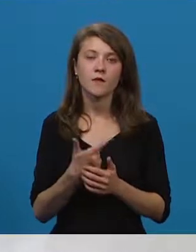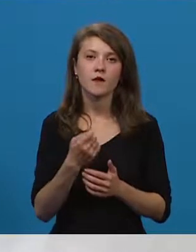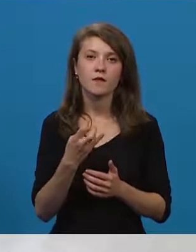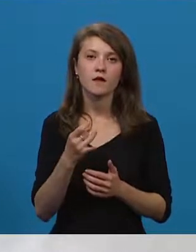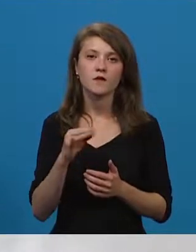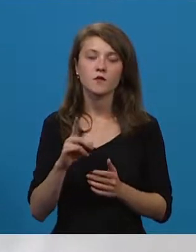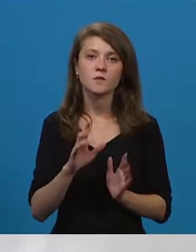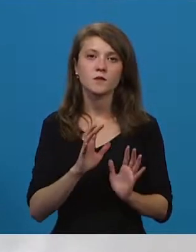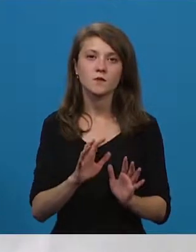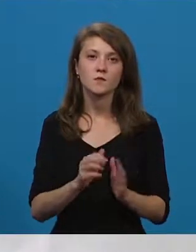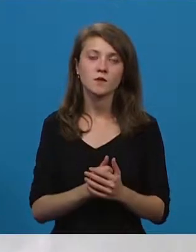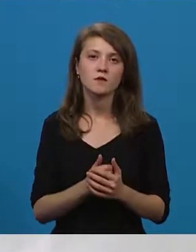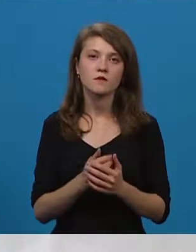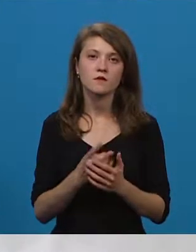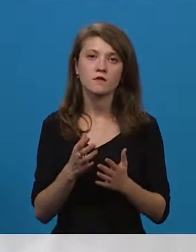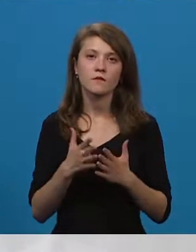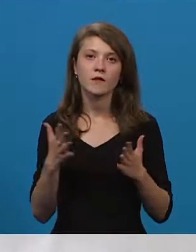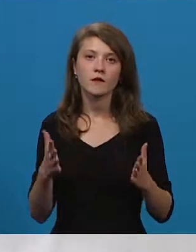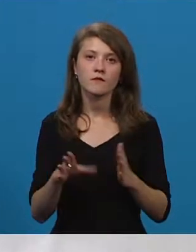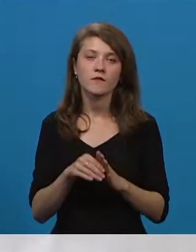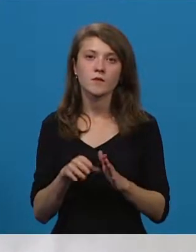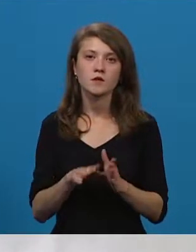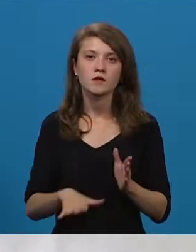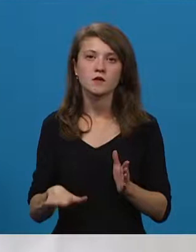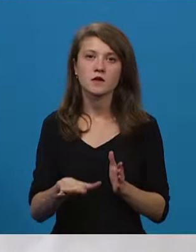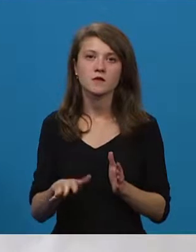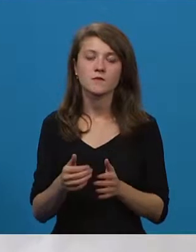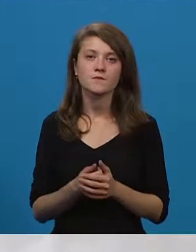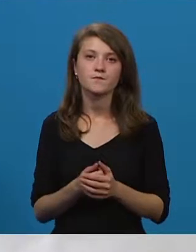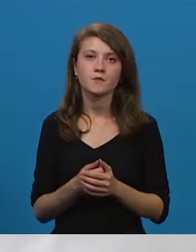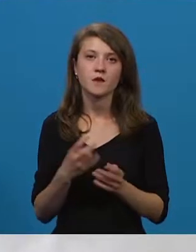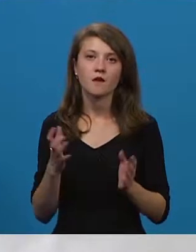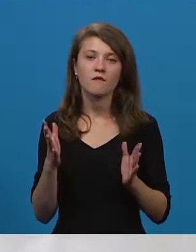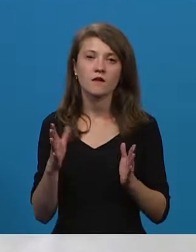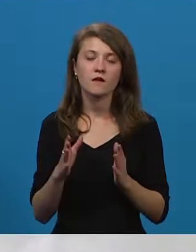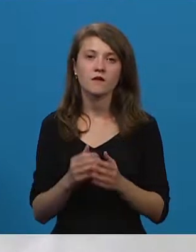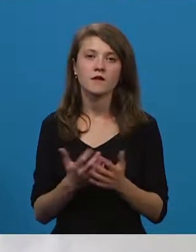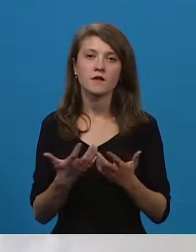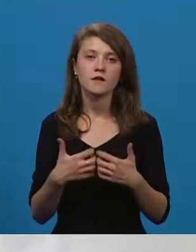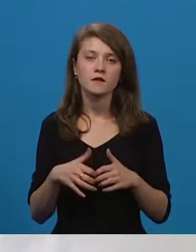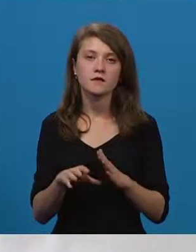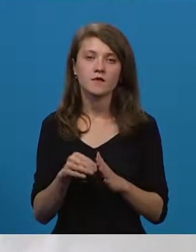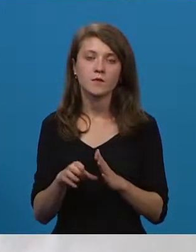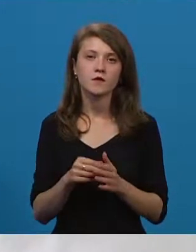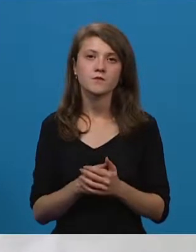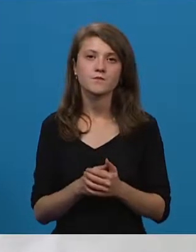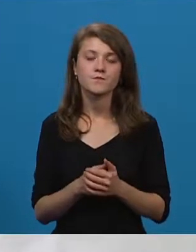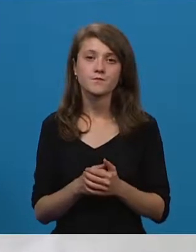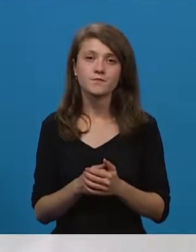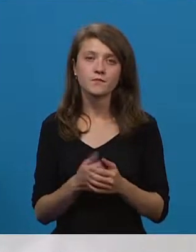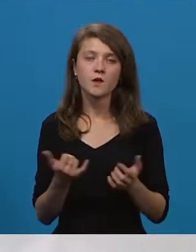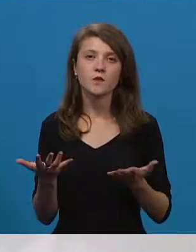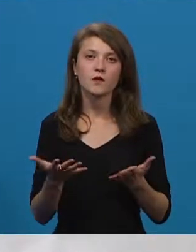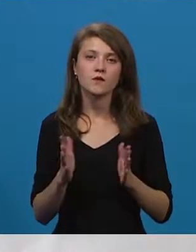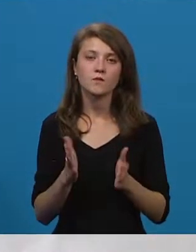забезпечити невеличка виборча дільниця, для невелика кількість виборців забезпечиться генератором. У